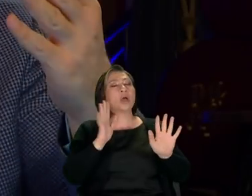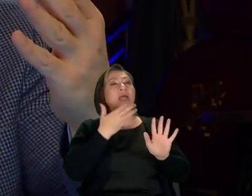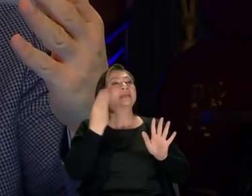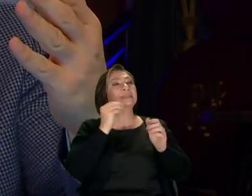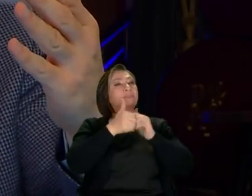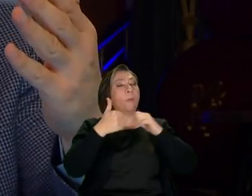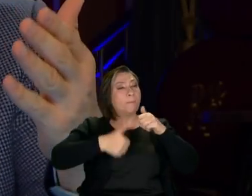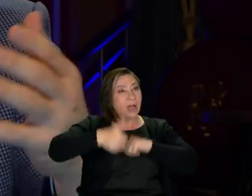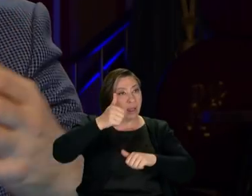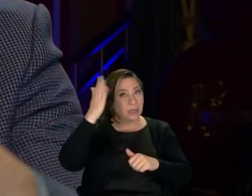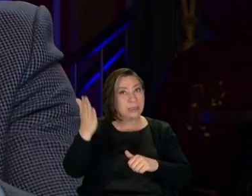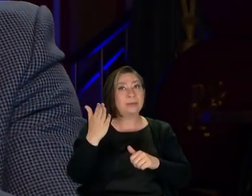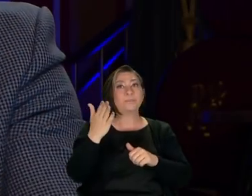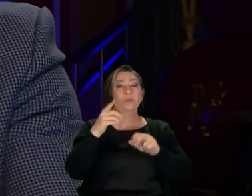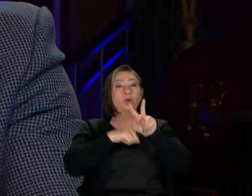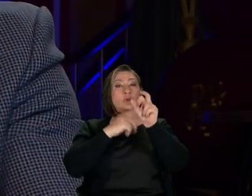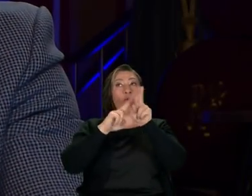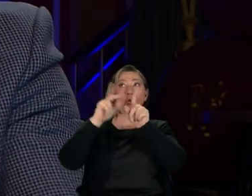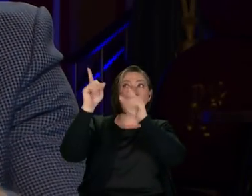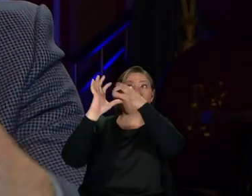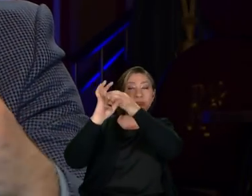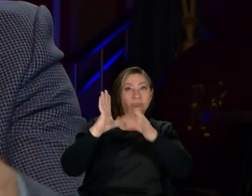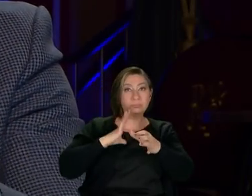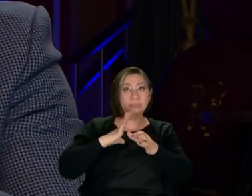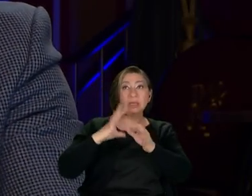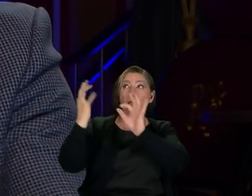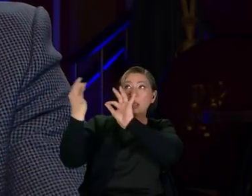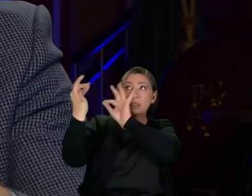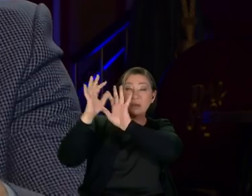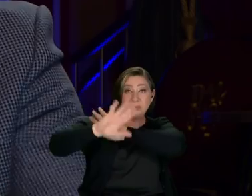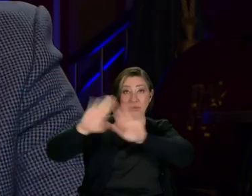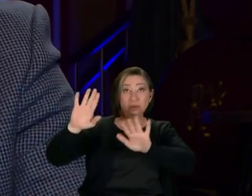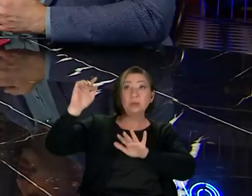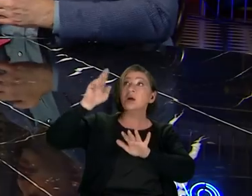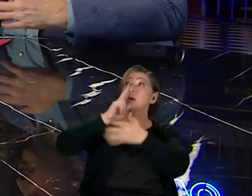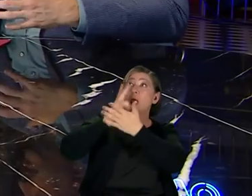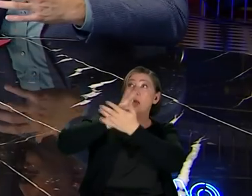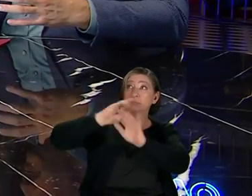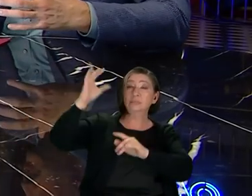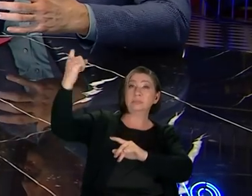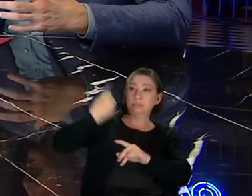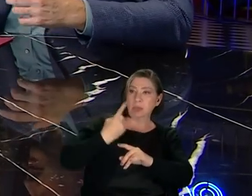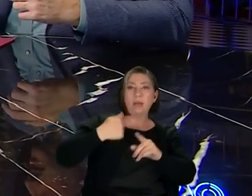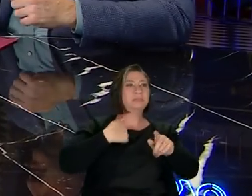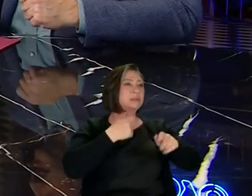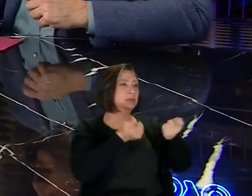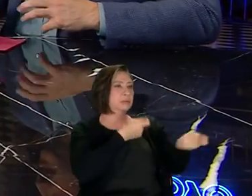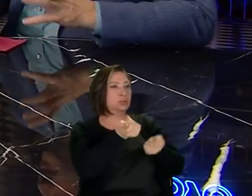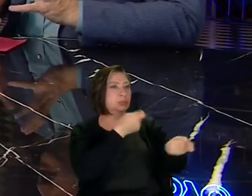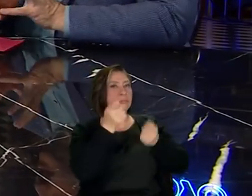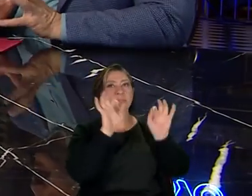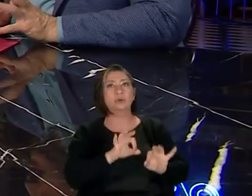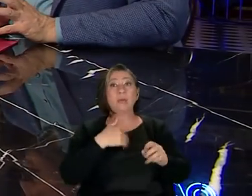Gençlik Spor Bakanlığı YÖK'le ilişki içerisinde irtibata geçiyor, kararları alıyor. Biz de uygulamaya başlıyoruz. Ama